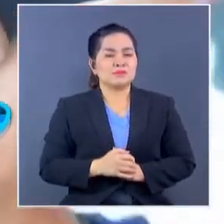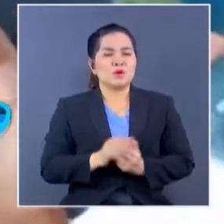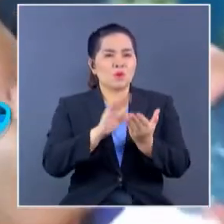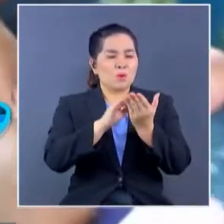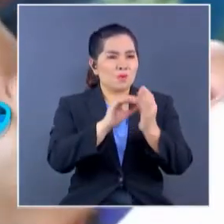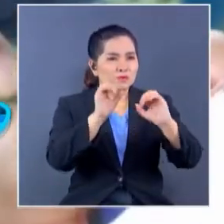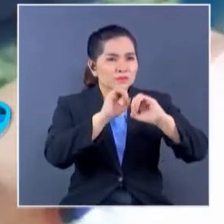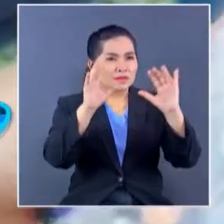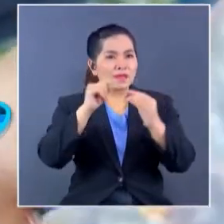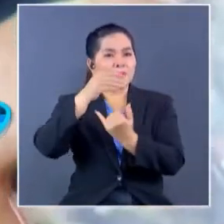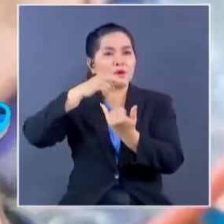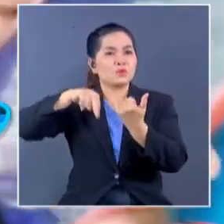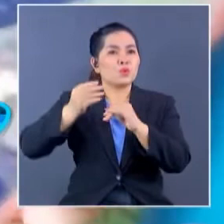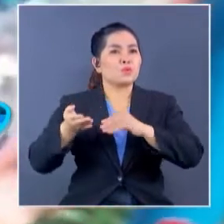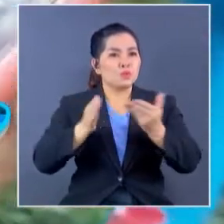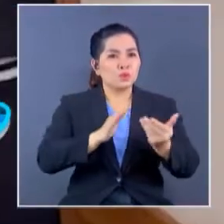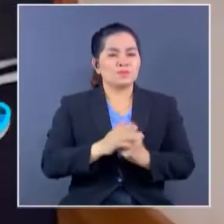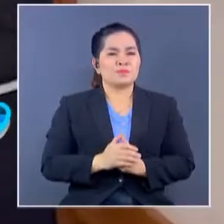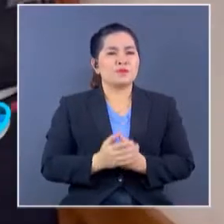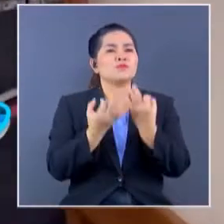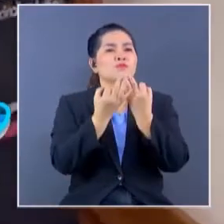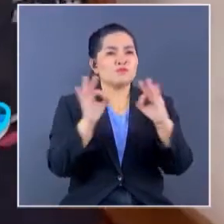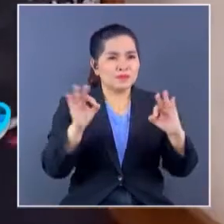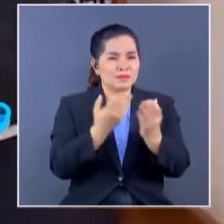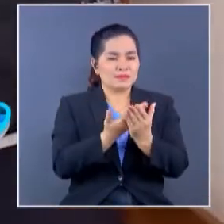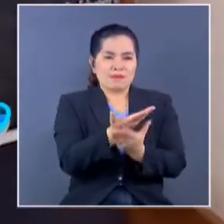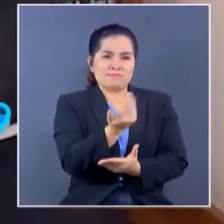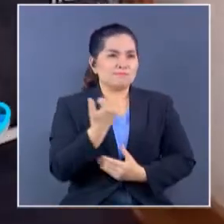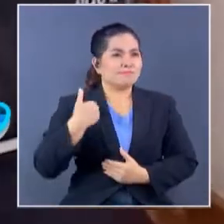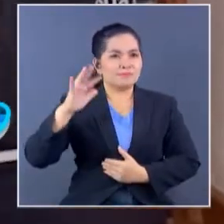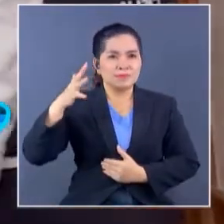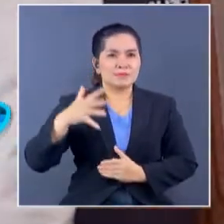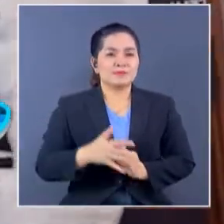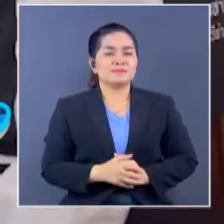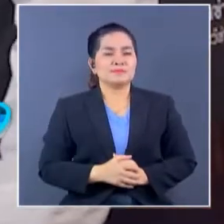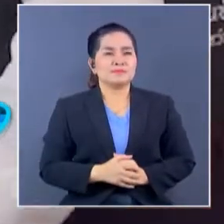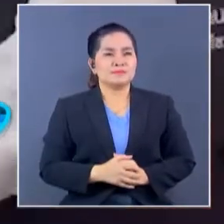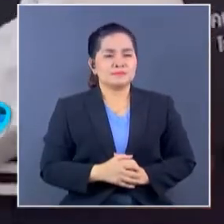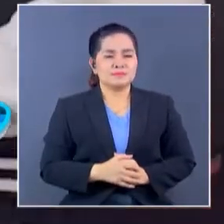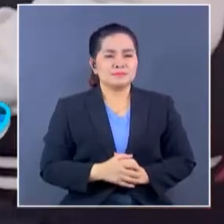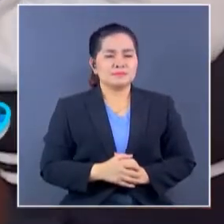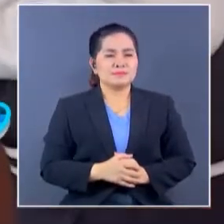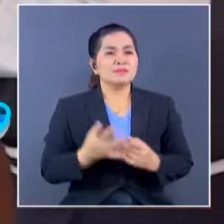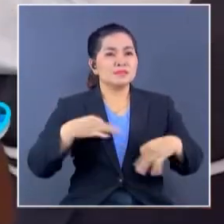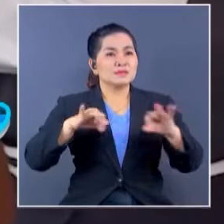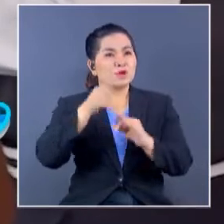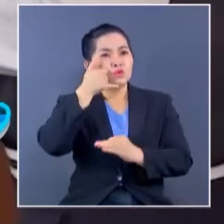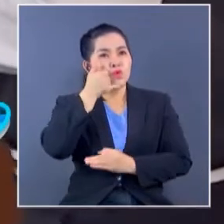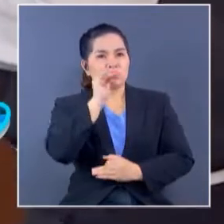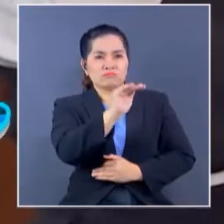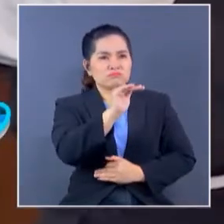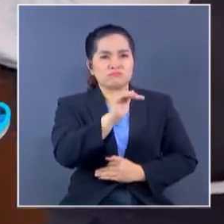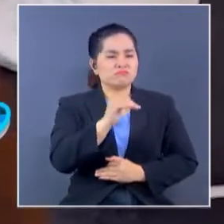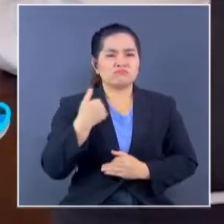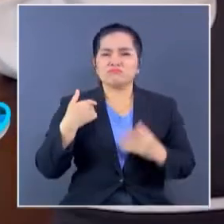ราบครับว่าการชันสูตรศพเนี่ยเขาไม่มีการเรียกเก็บเงินในทุกกรณีครับโดยเฉพาะการโทรศัพท์ไปทวงถาม